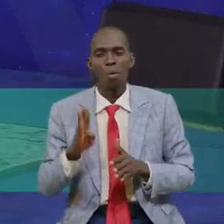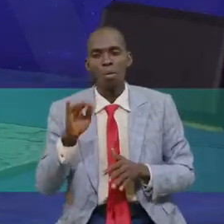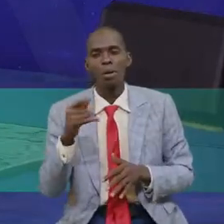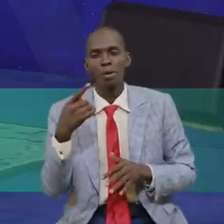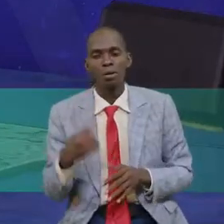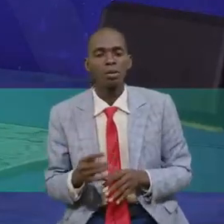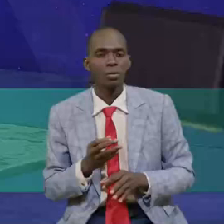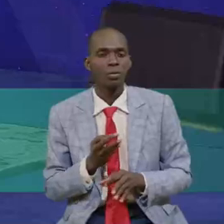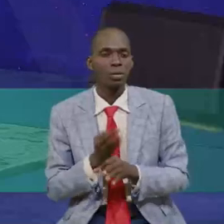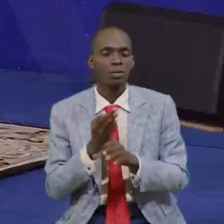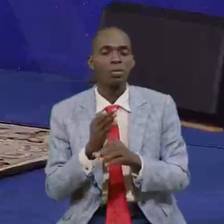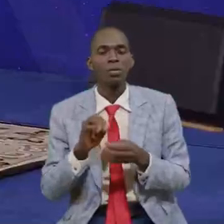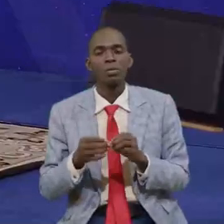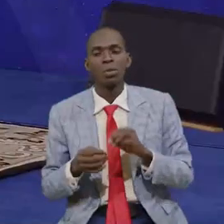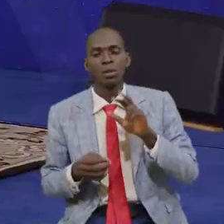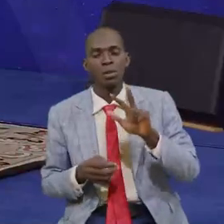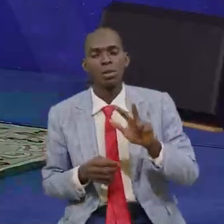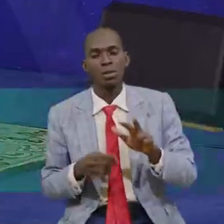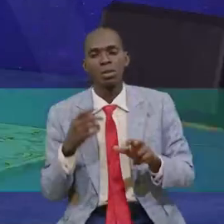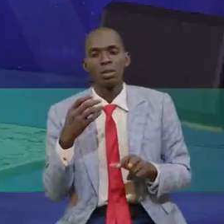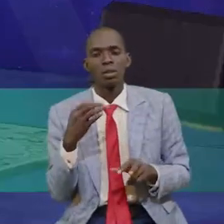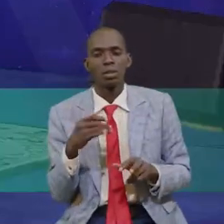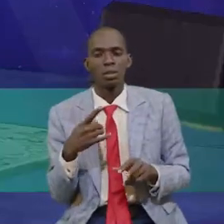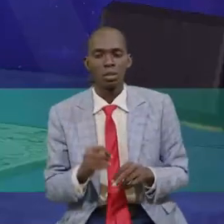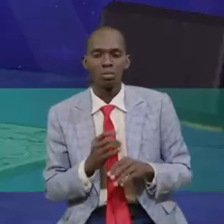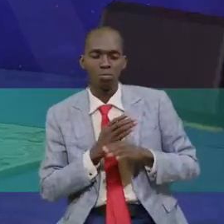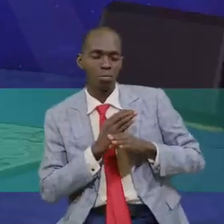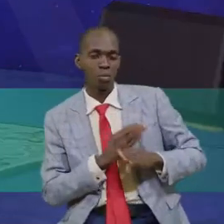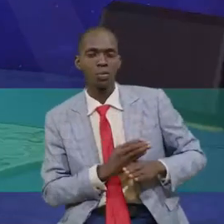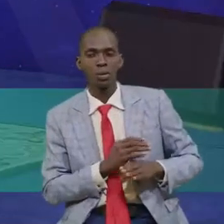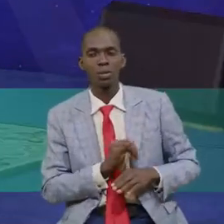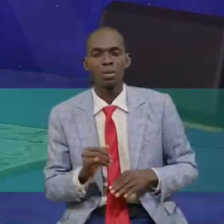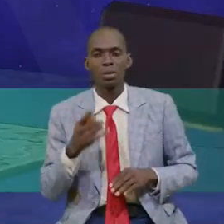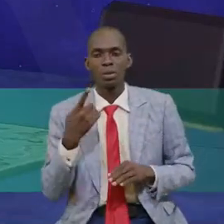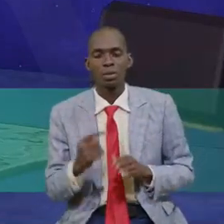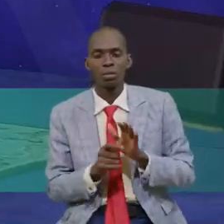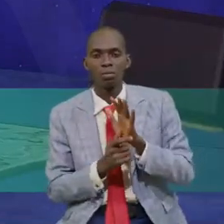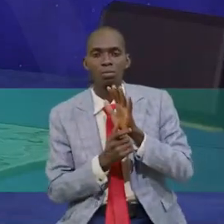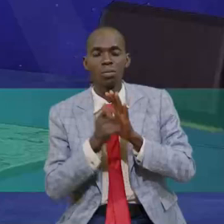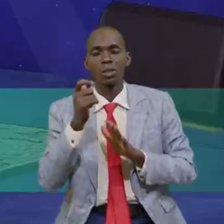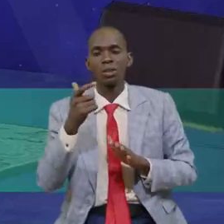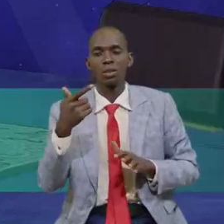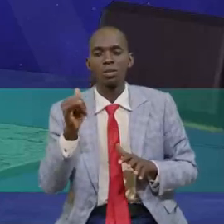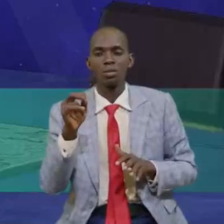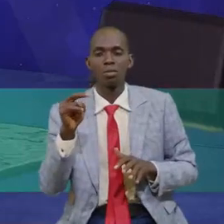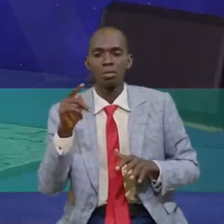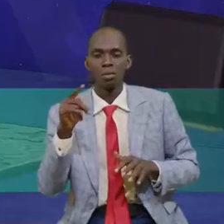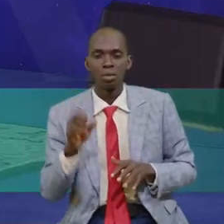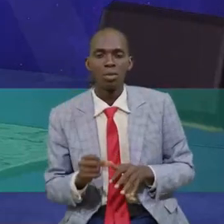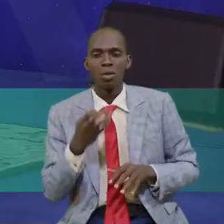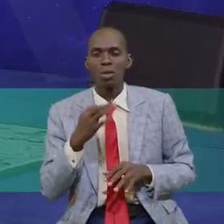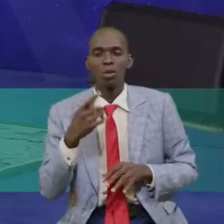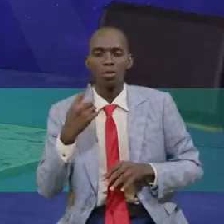fidèles. Troisième élément, prévenir les géants des obstacles de la peur.